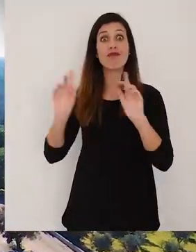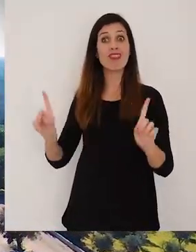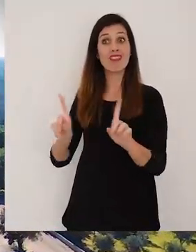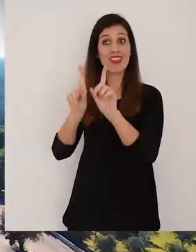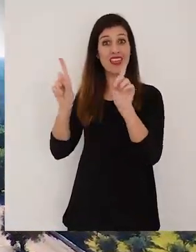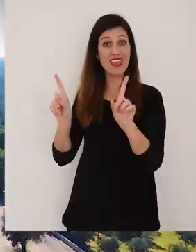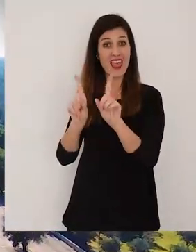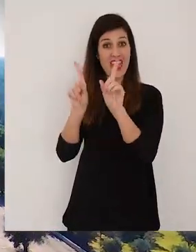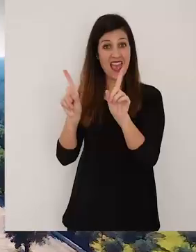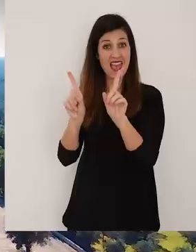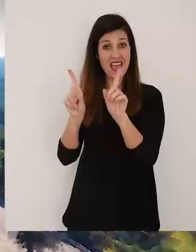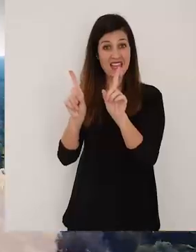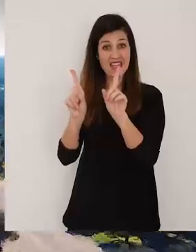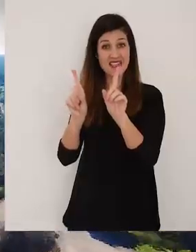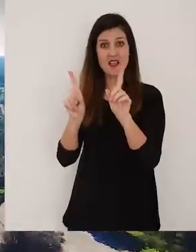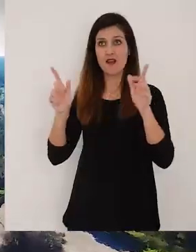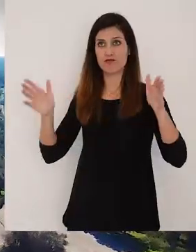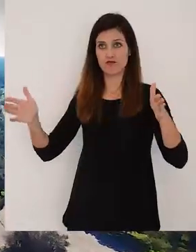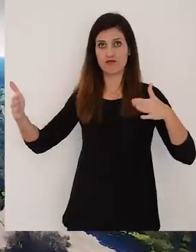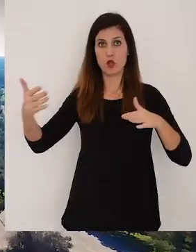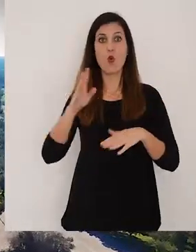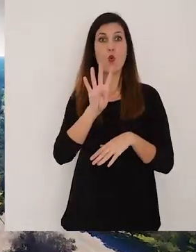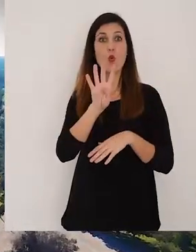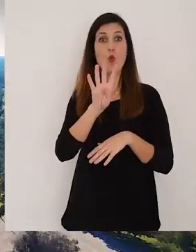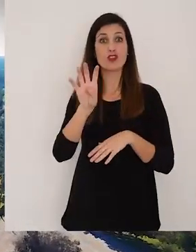L'edificio si staglia su un ampio sagrato di 400 metri